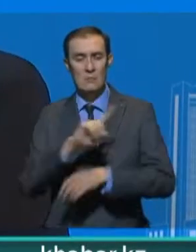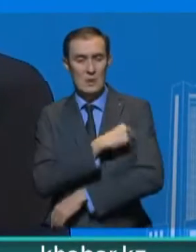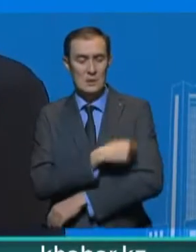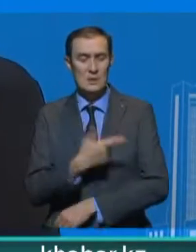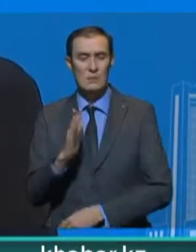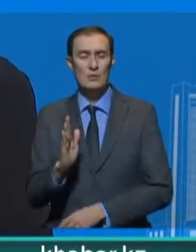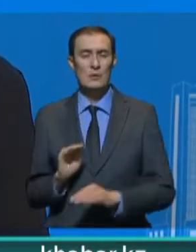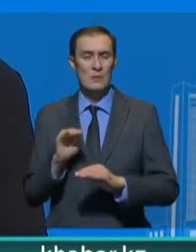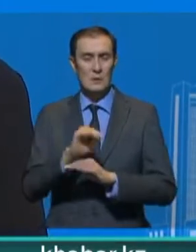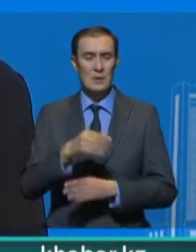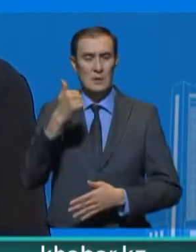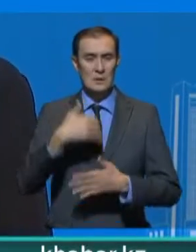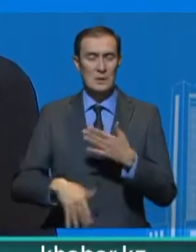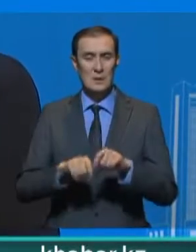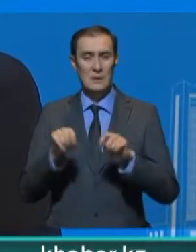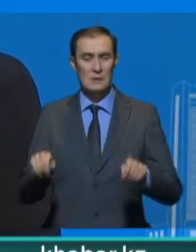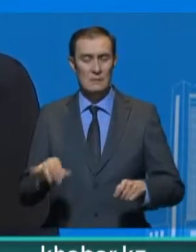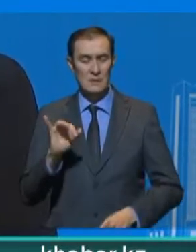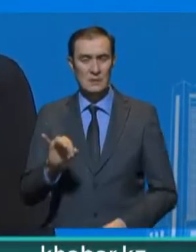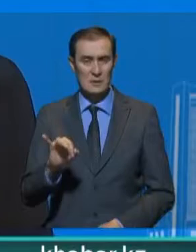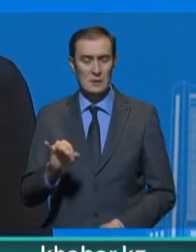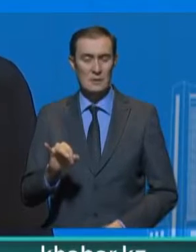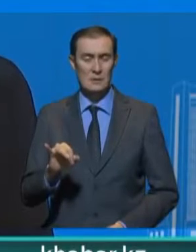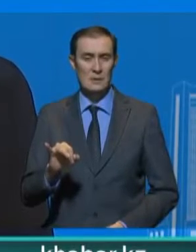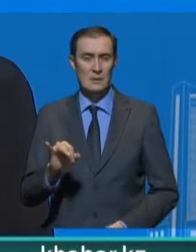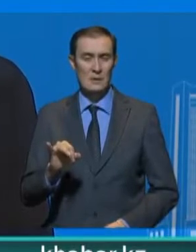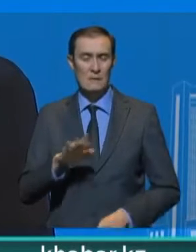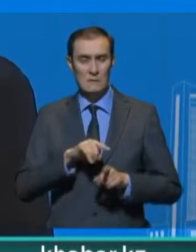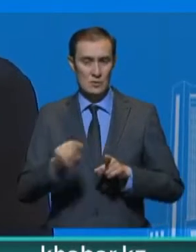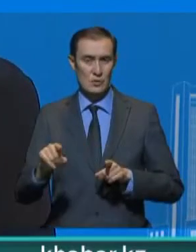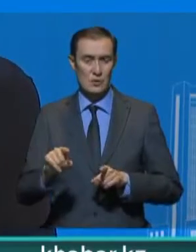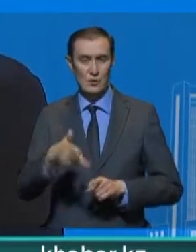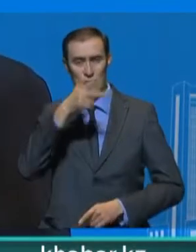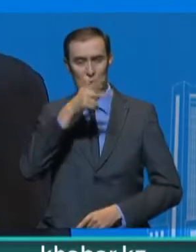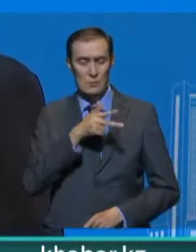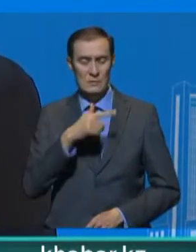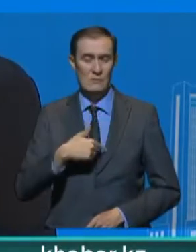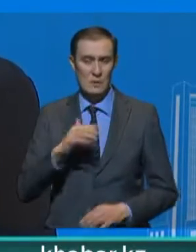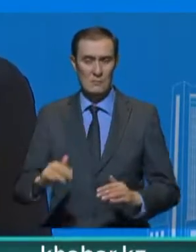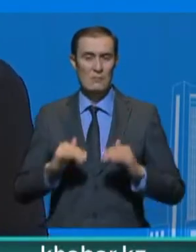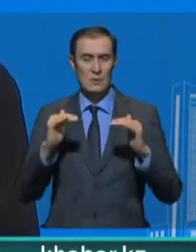будут дополнительные центры открываться. И я думаю, что в течение 3 лет мы